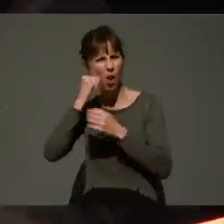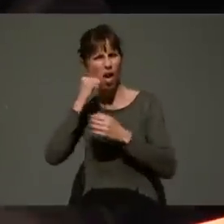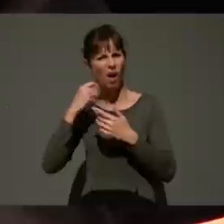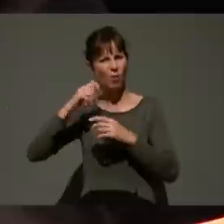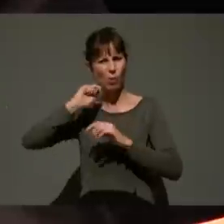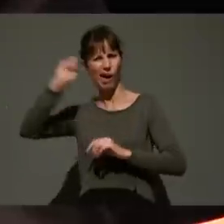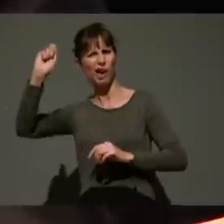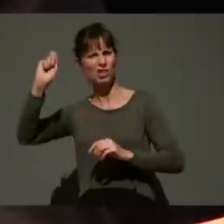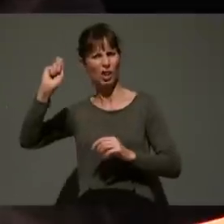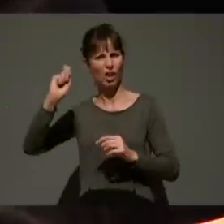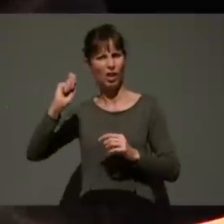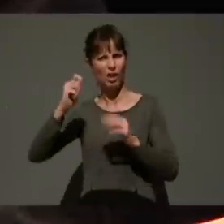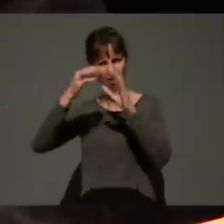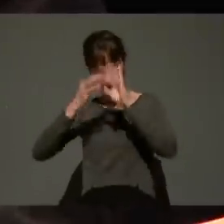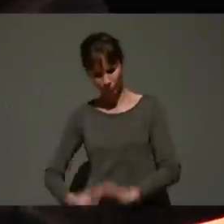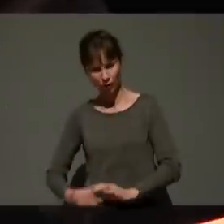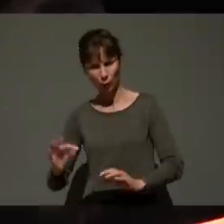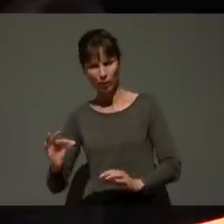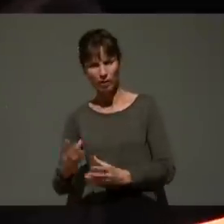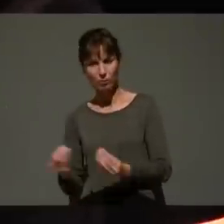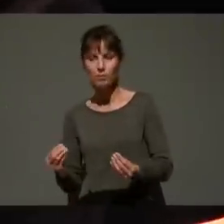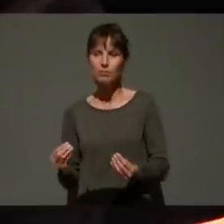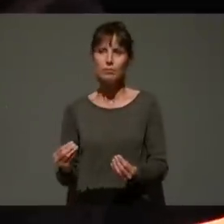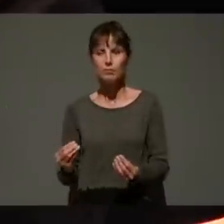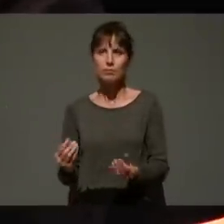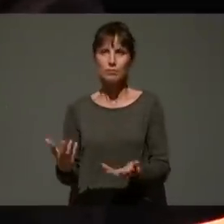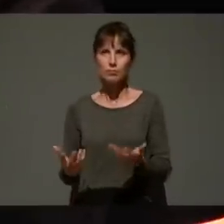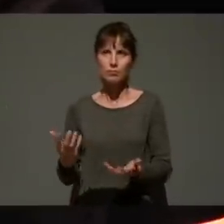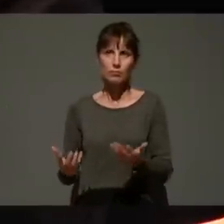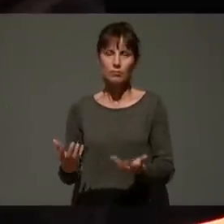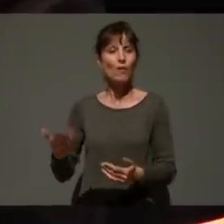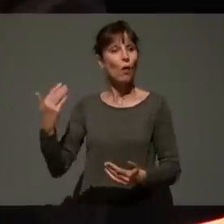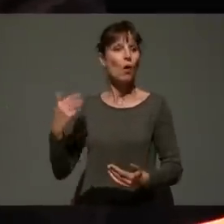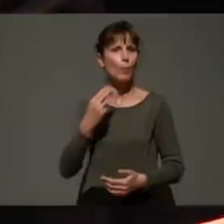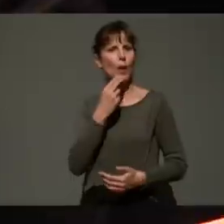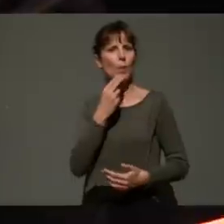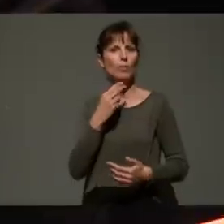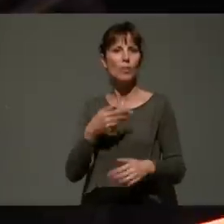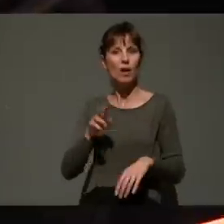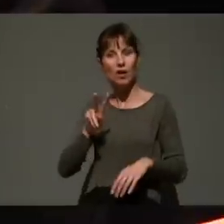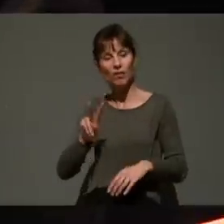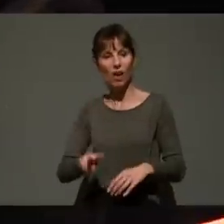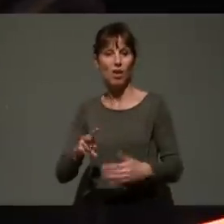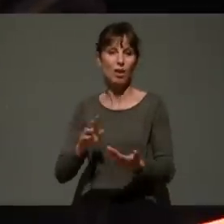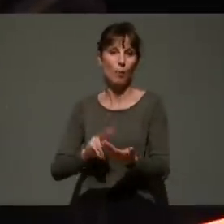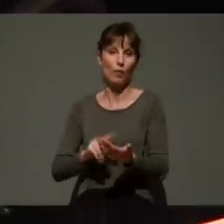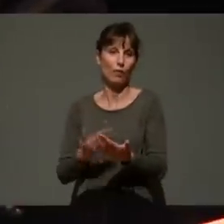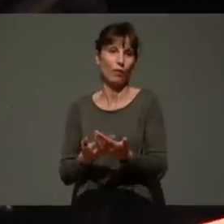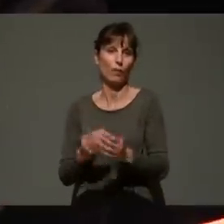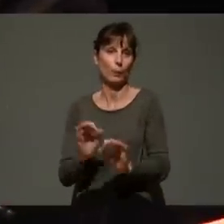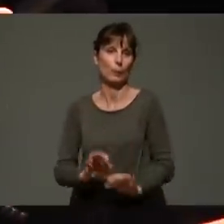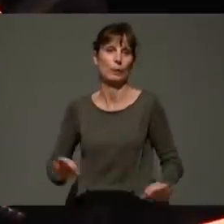pour guérir la tendinite, ce qui n'a jamais, je ne dis pas que ça n'existe pas, mais c'est très difficile, ça n'a jamais été vraiment prouvé. Par